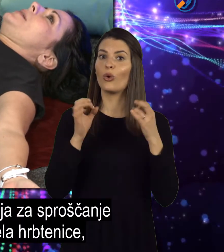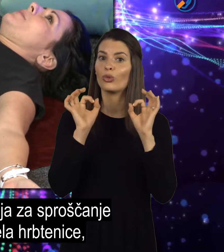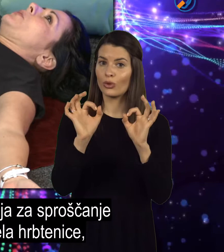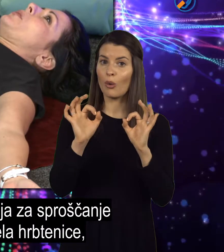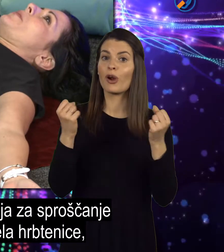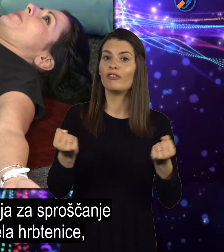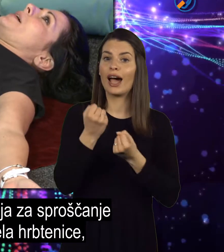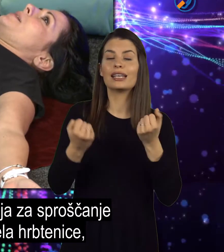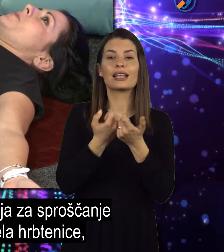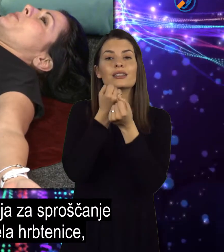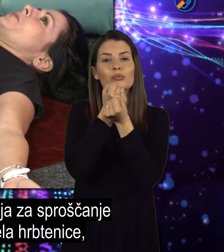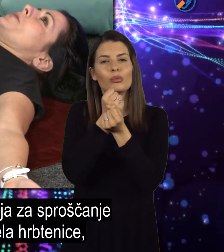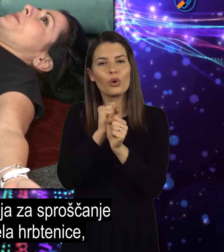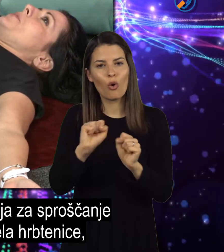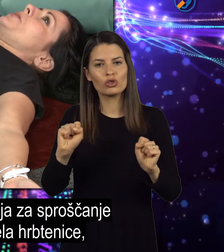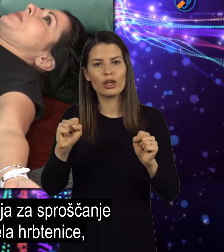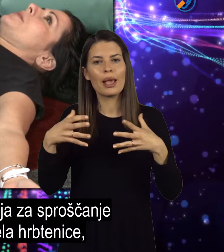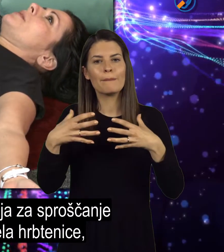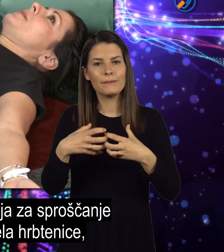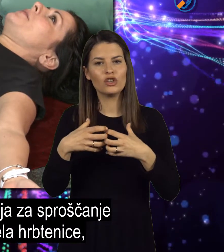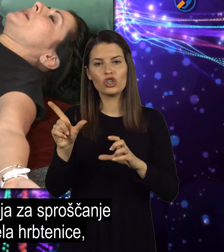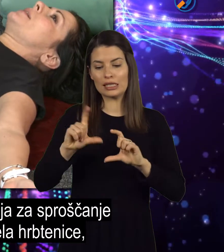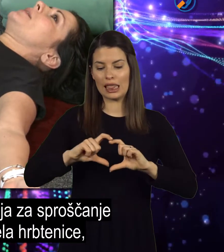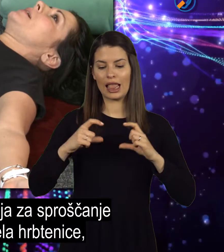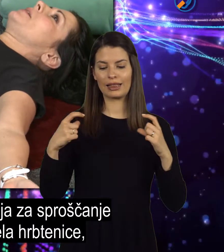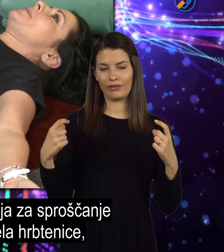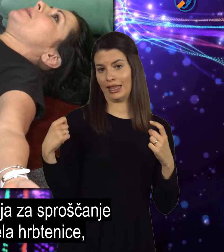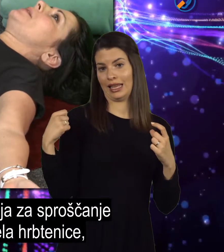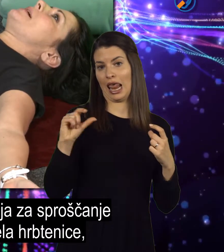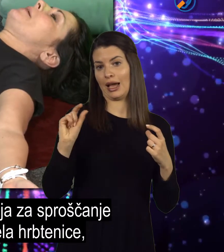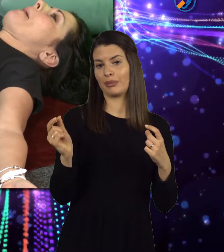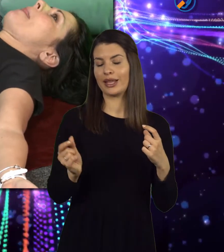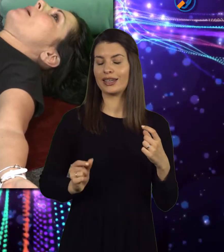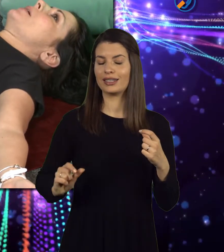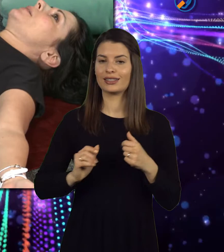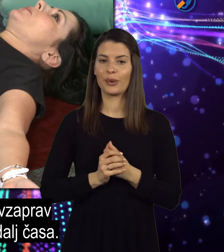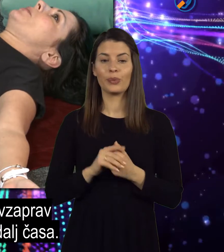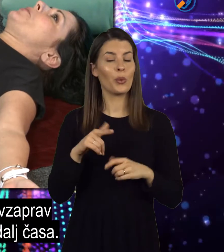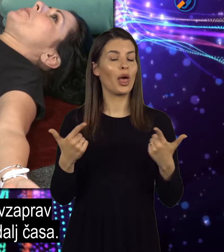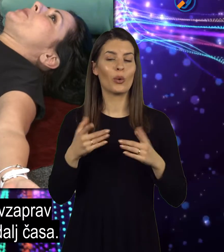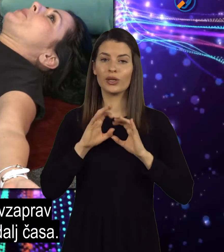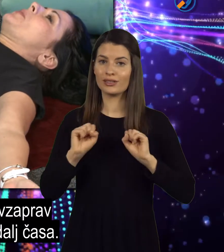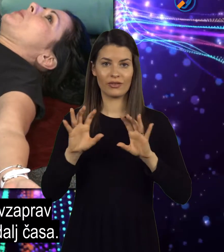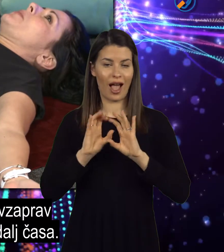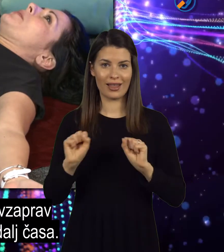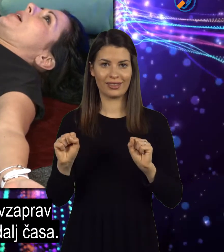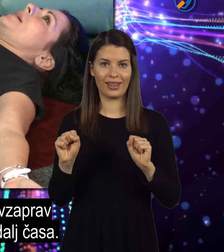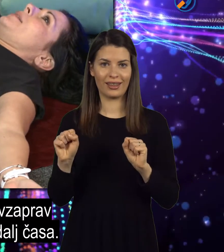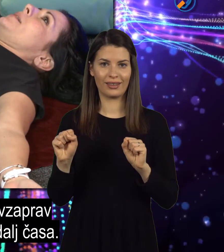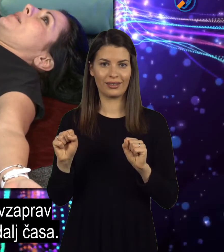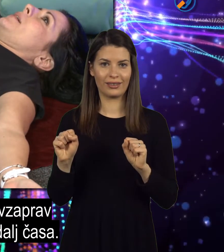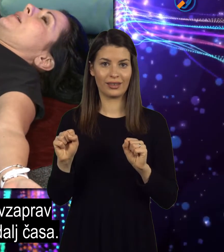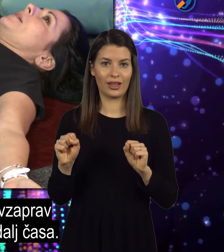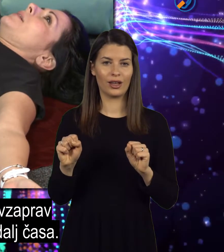To je izjemno dobra vaja za sproščanje mišic ledvenega dela hrbtenice, tako da jo pravzaprav lahko